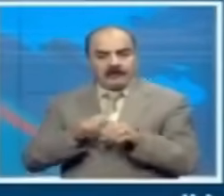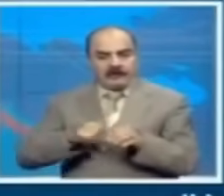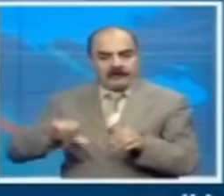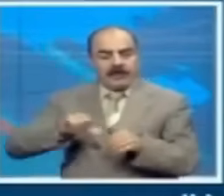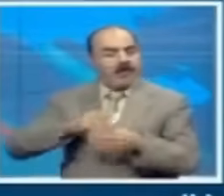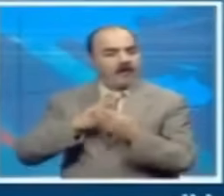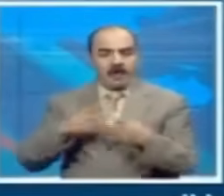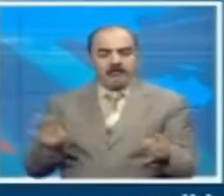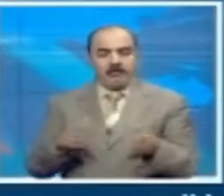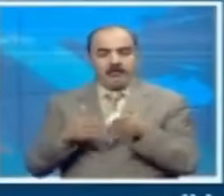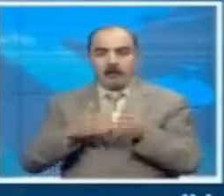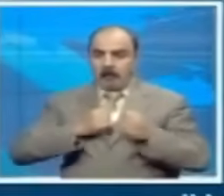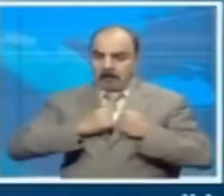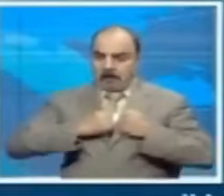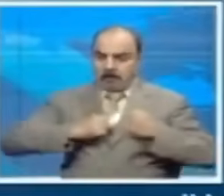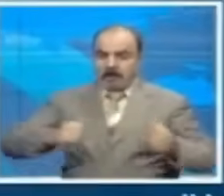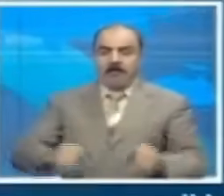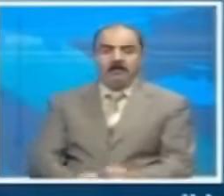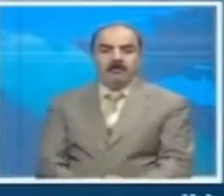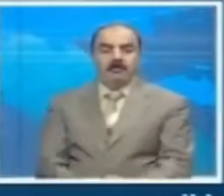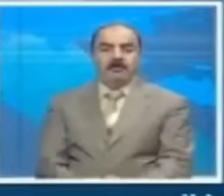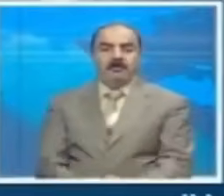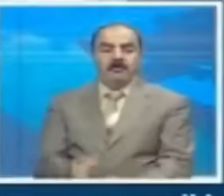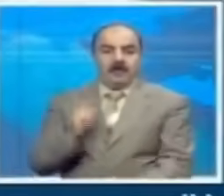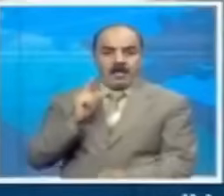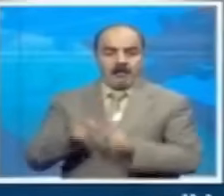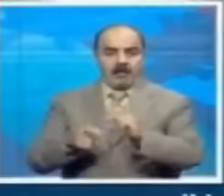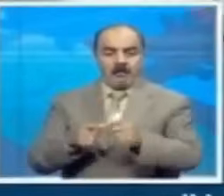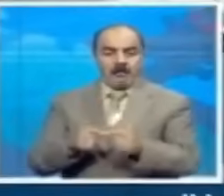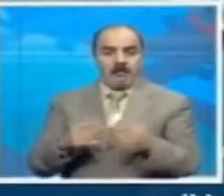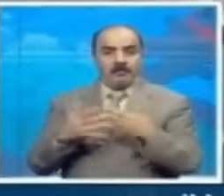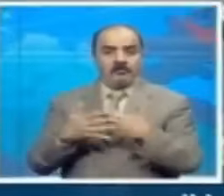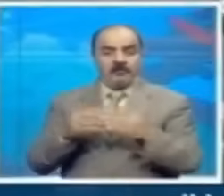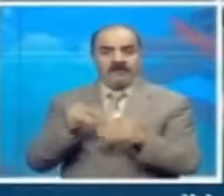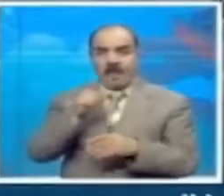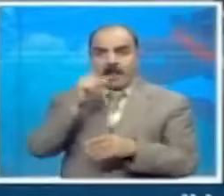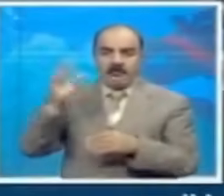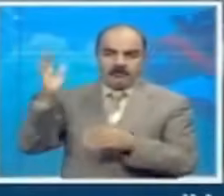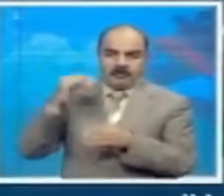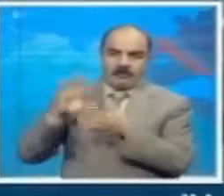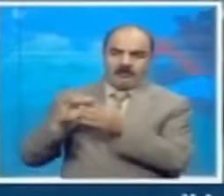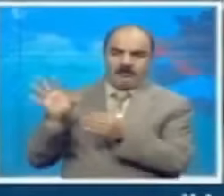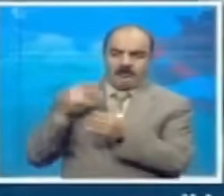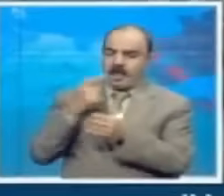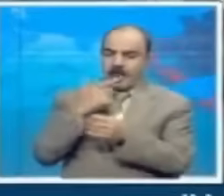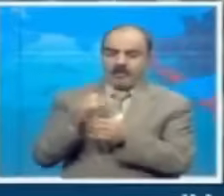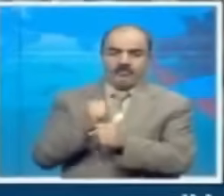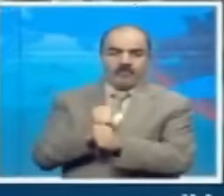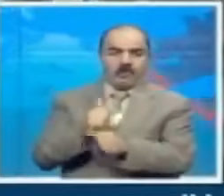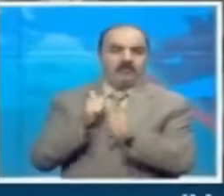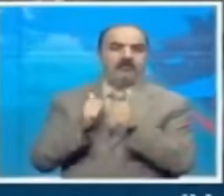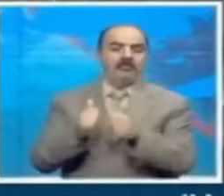محطة عملاقة بكل المقاييس أسند تشغيلها لمشغل دولي من أجل استدامة جودة الخدمة